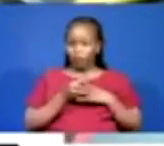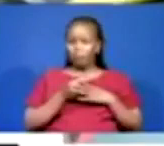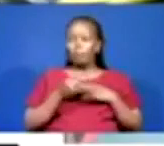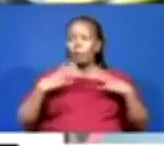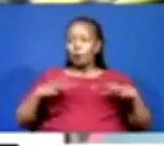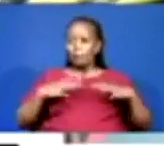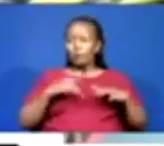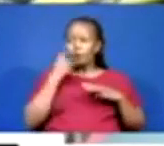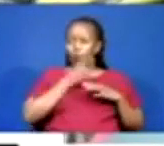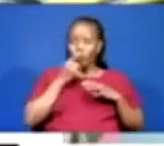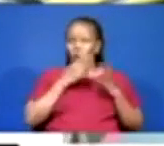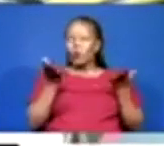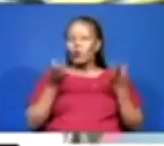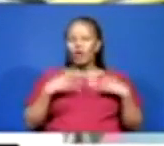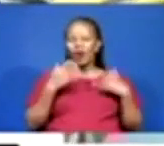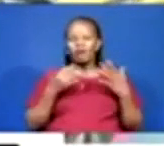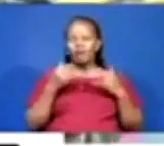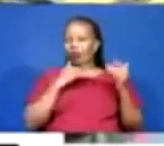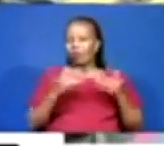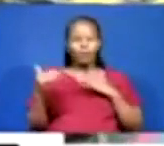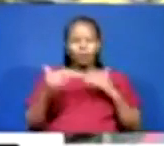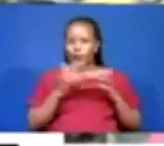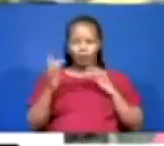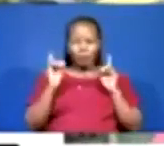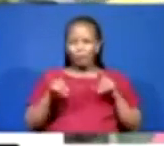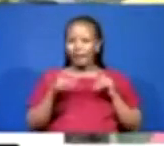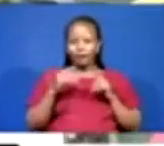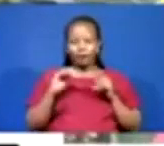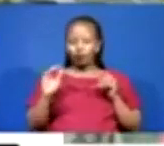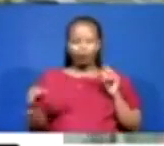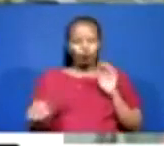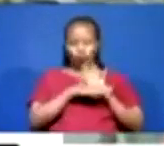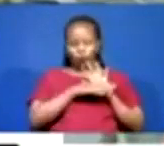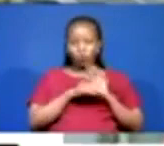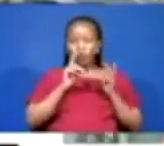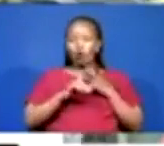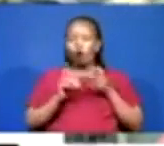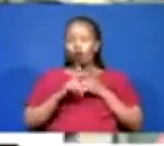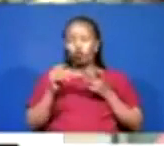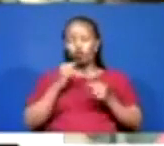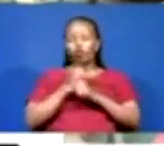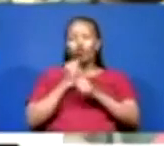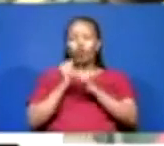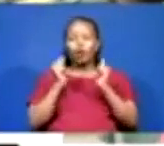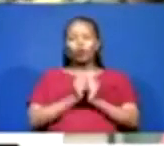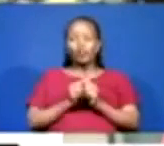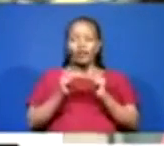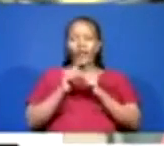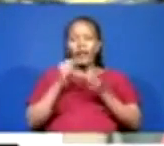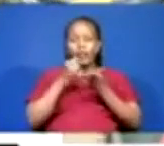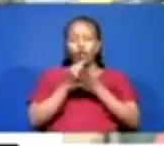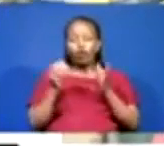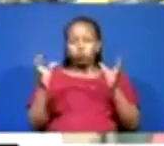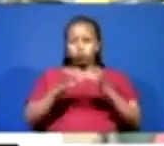wanaitwa negative forces. Alafu kitu cha pili ni kusaidiana na wenzetu ambao ni watu kupeana humanitarian